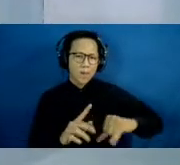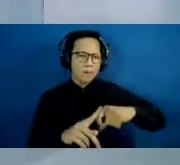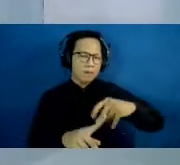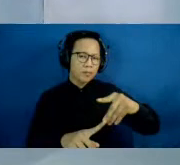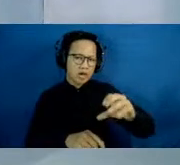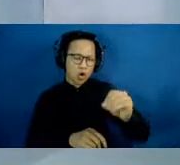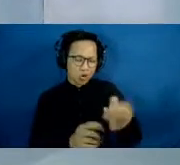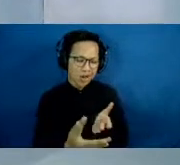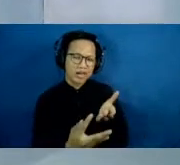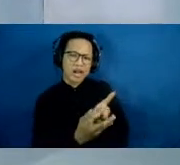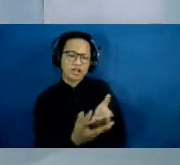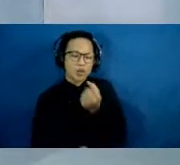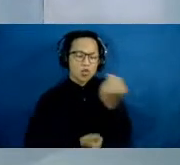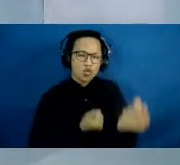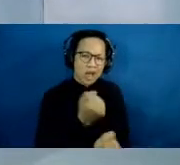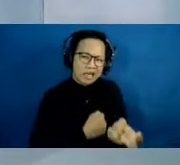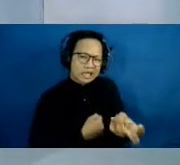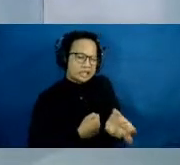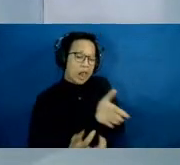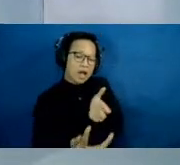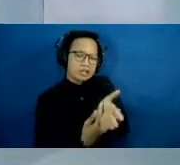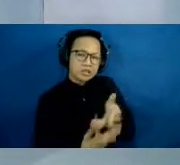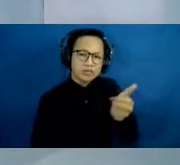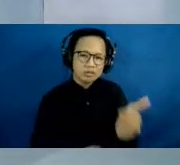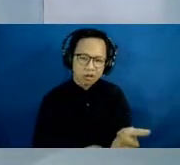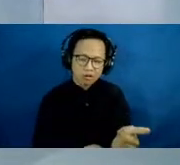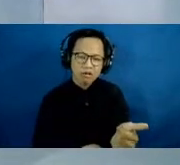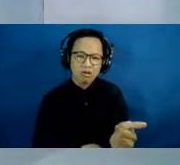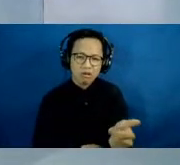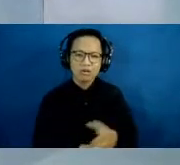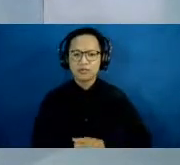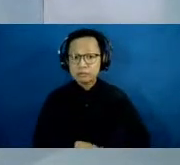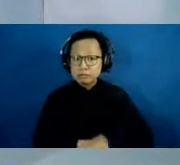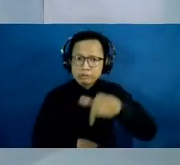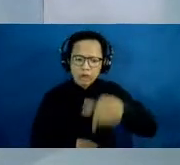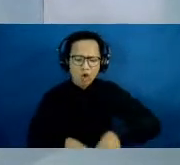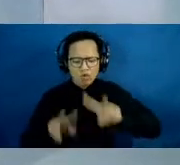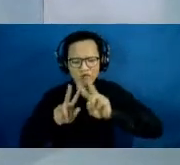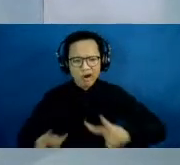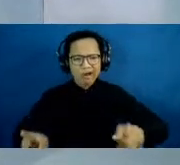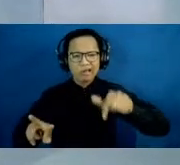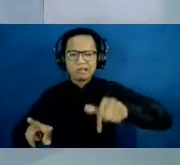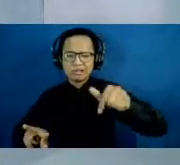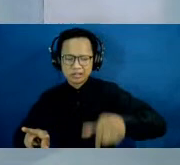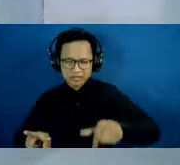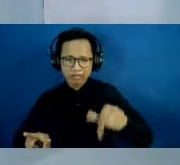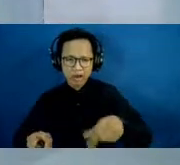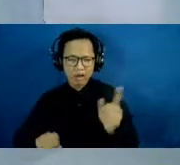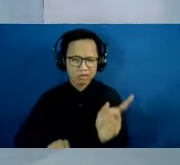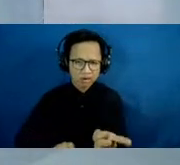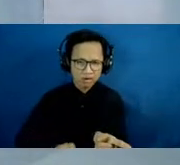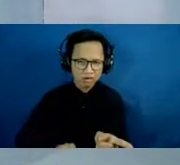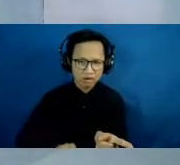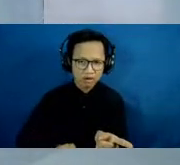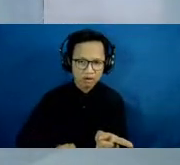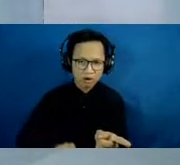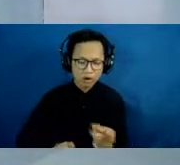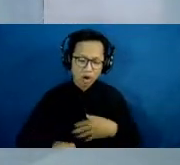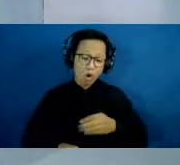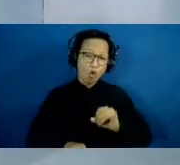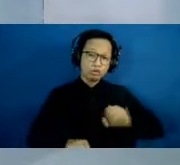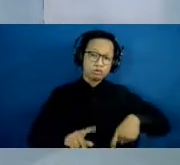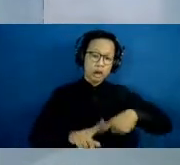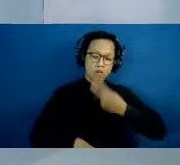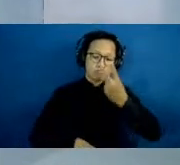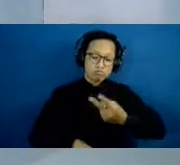usaha kecil. Nah, kemudian juga ada yang sekarang sedang viral nih, yang juga sedang diawasi juga oleh